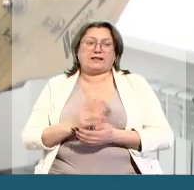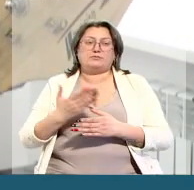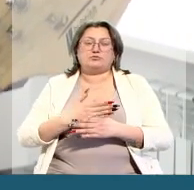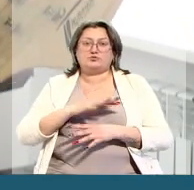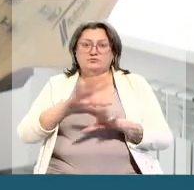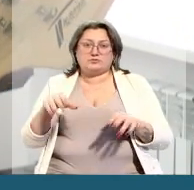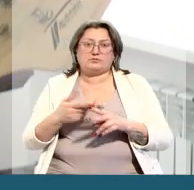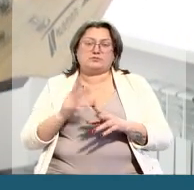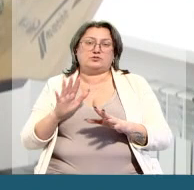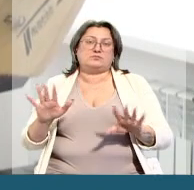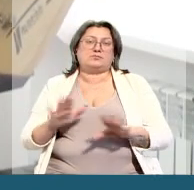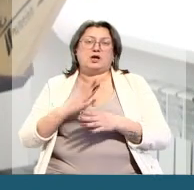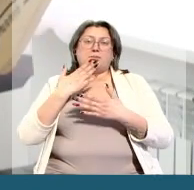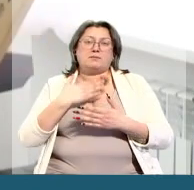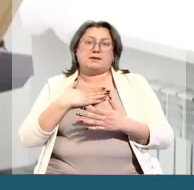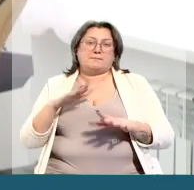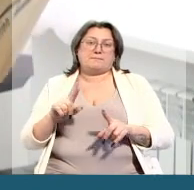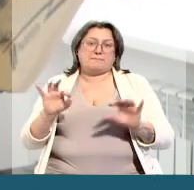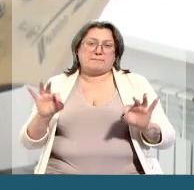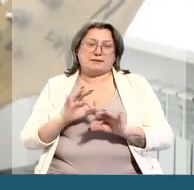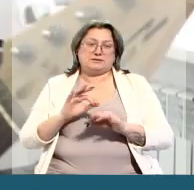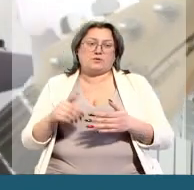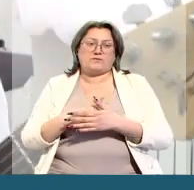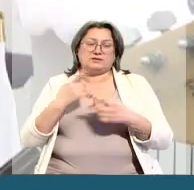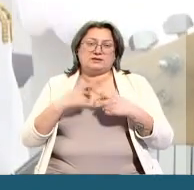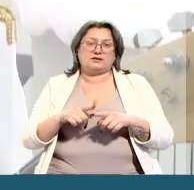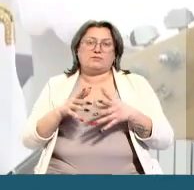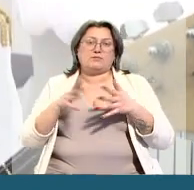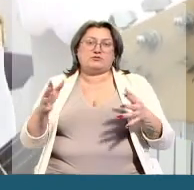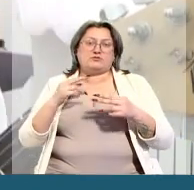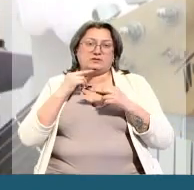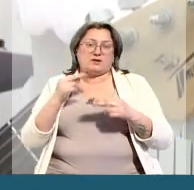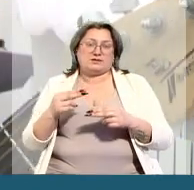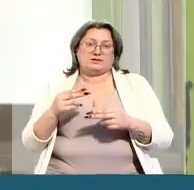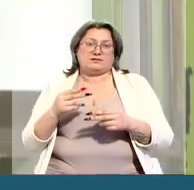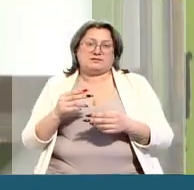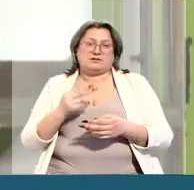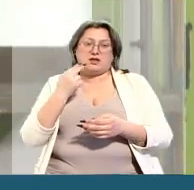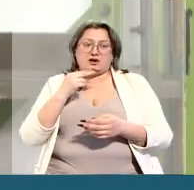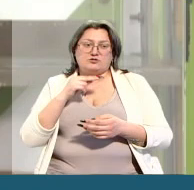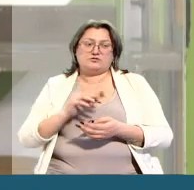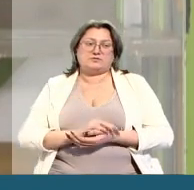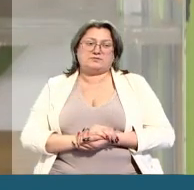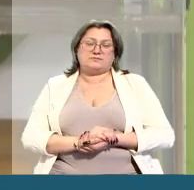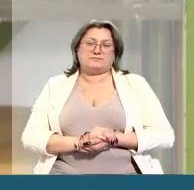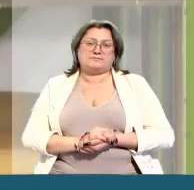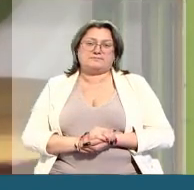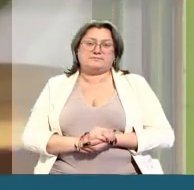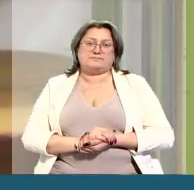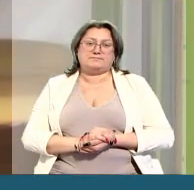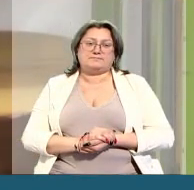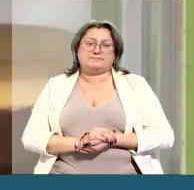әндерін орындауға дайынбыз. Жаңа техникалар сапалы дүние шығаруға үлкен әсерін тигізеді. Бишілерде назардан тыс